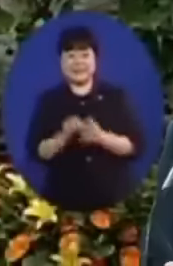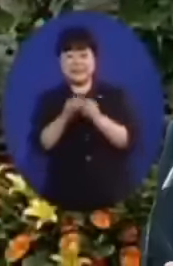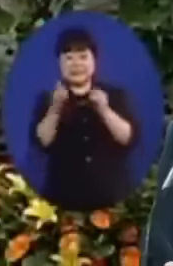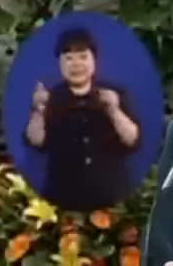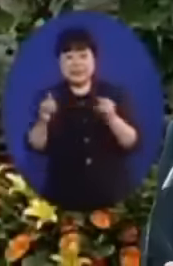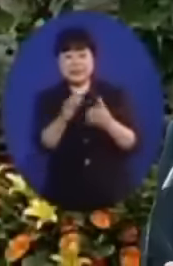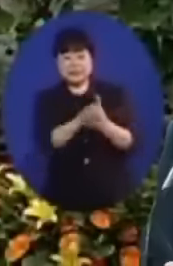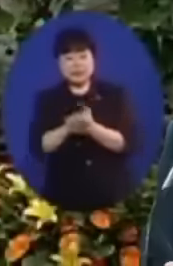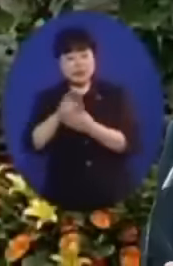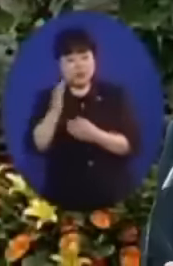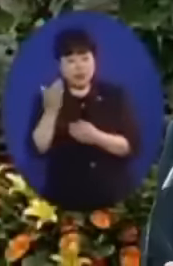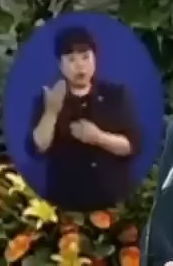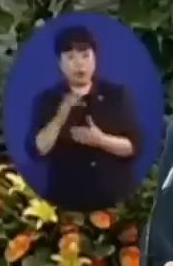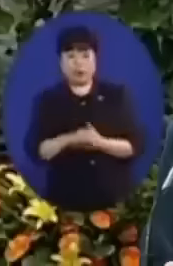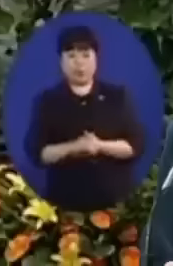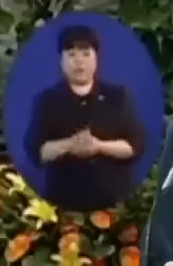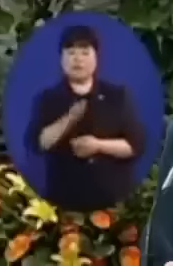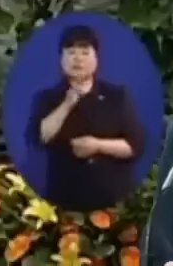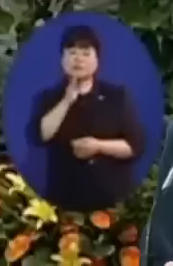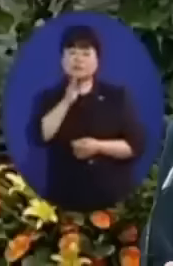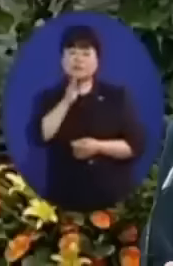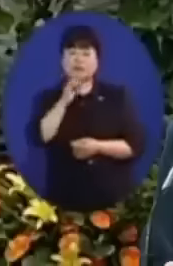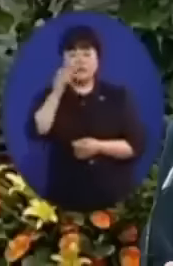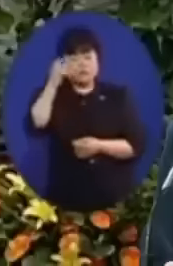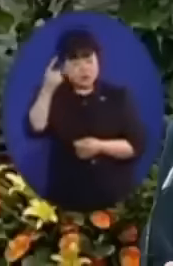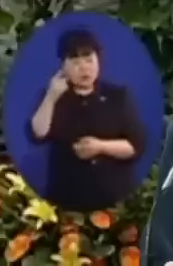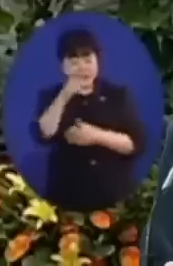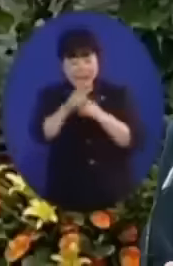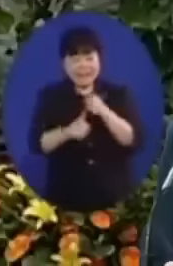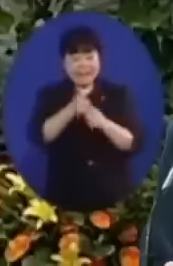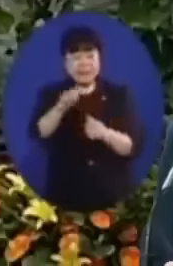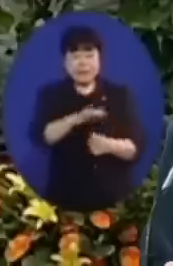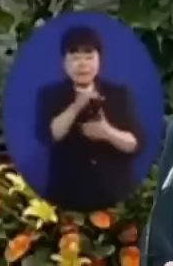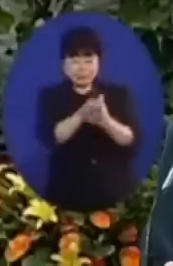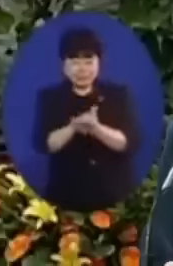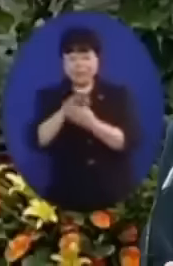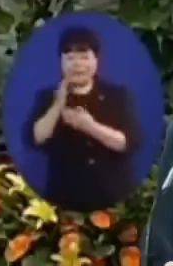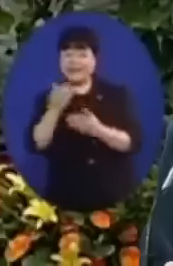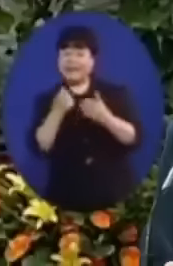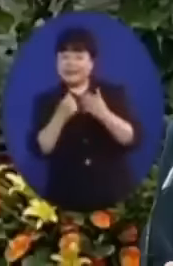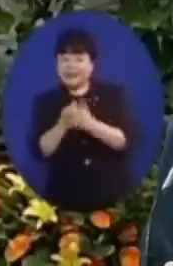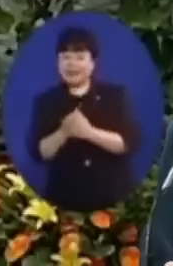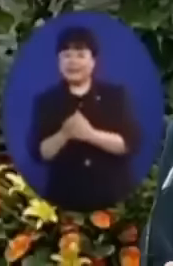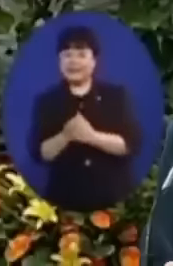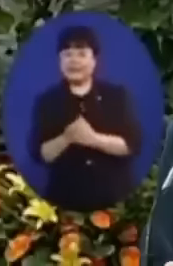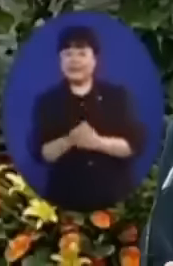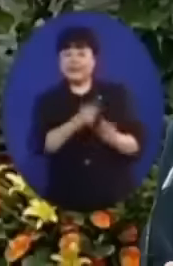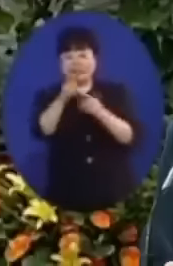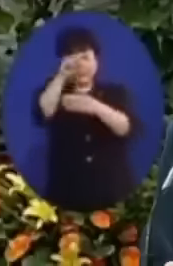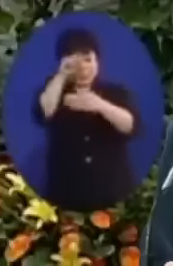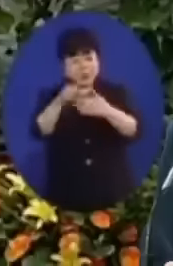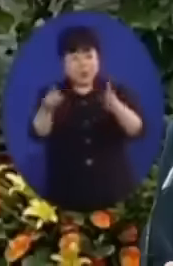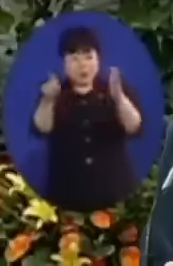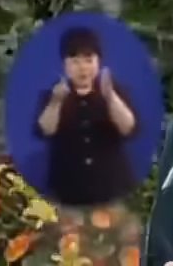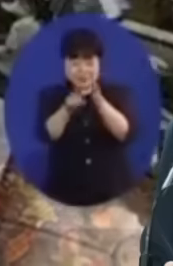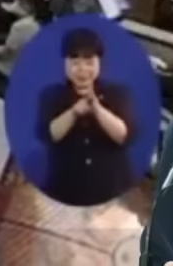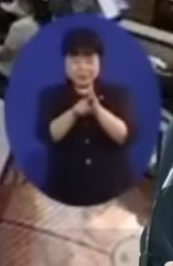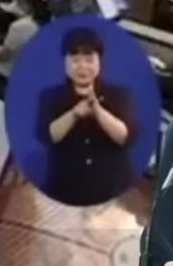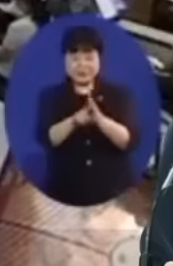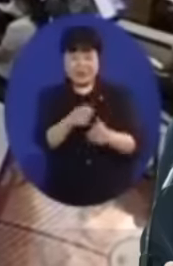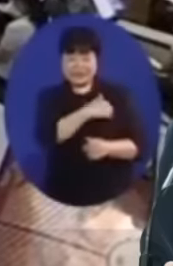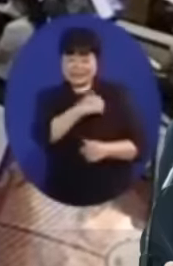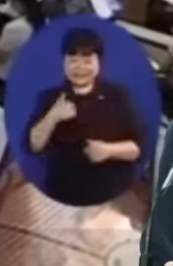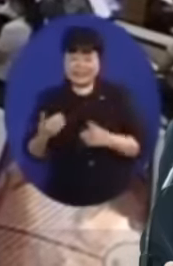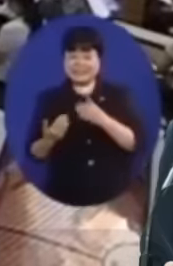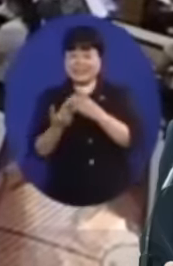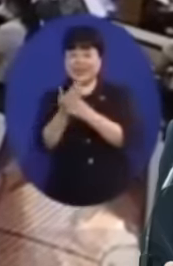사람이 우리가 친구가 되어도 참 귀중한데 하나님이 우리 친구가 되시면 삶에 믿음과 자신이